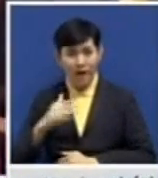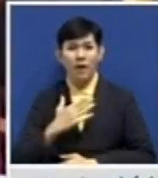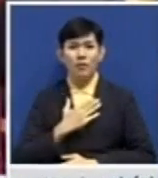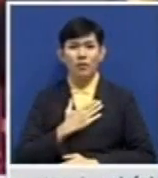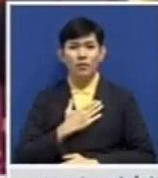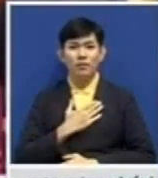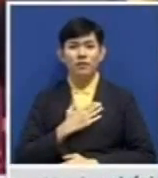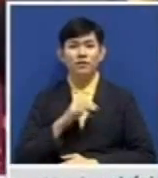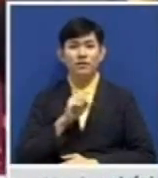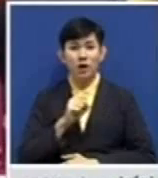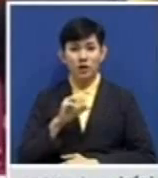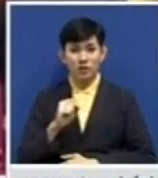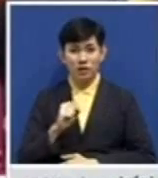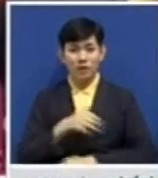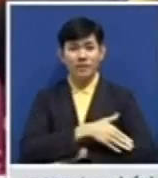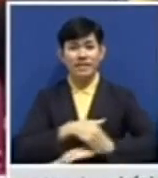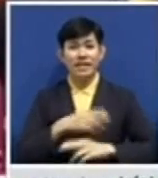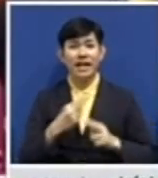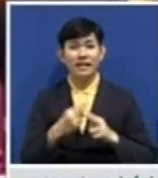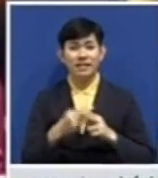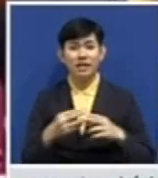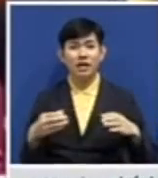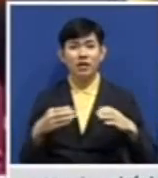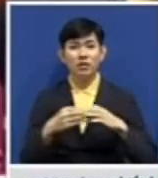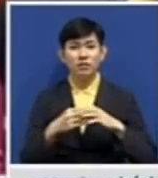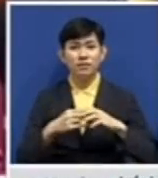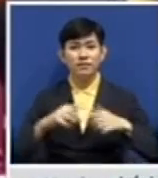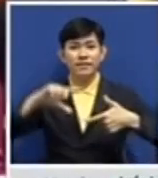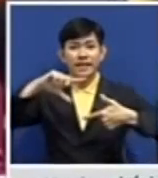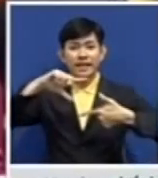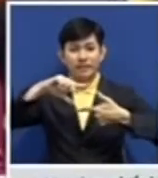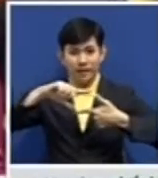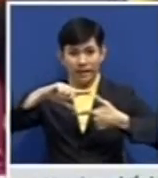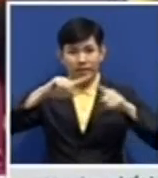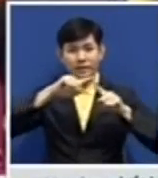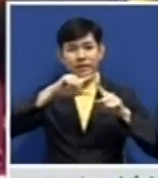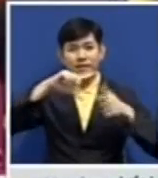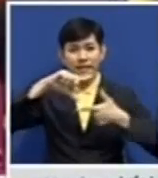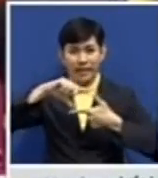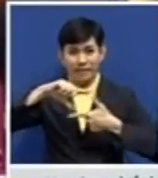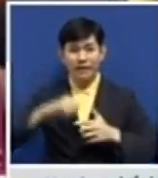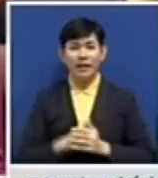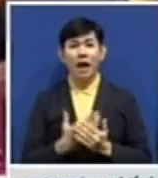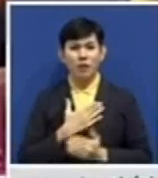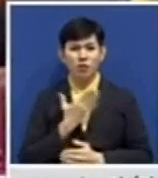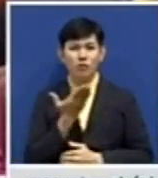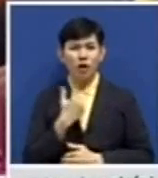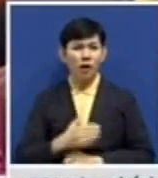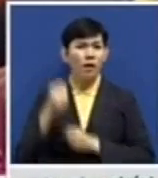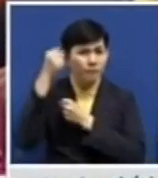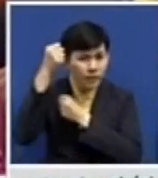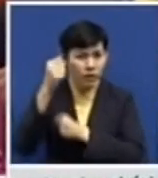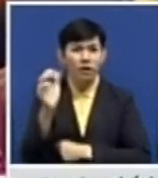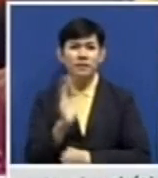คเศรษฐกิจใหม่นะเป็นเกียรตินะครับที่ได้มีโอกาสขึ้นมาพูดผมจะขอจะบอกว่าประท้วงก็ไม่เ